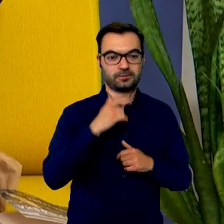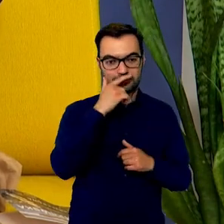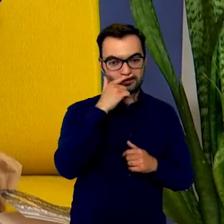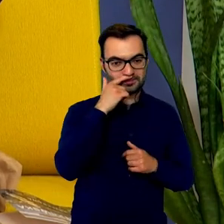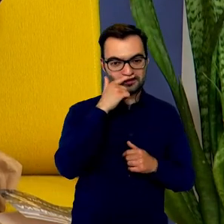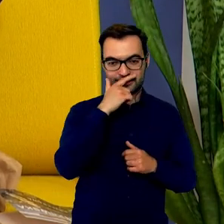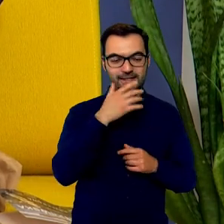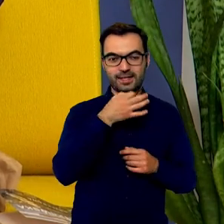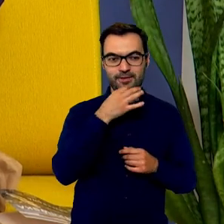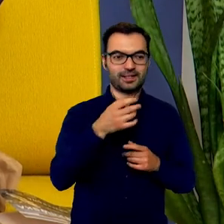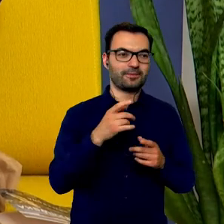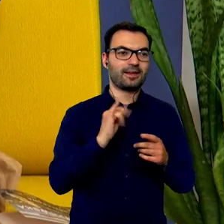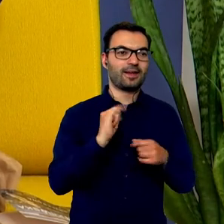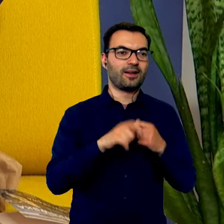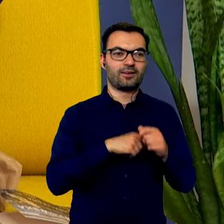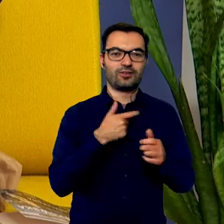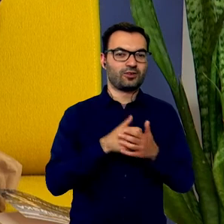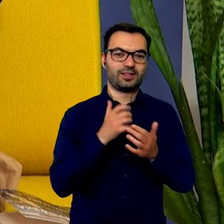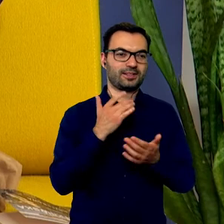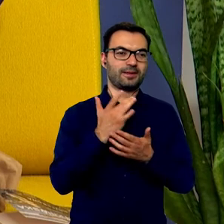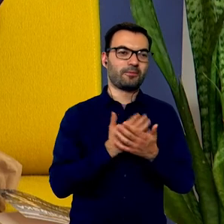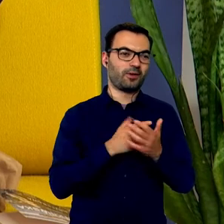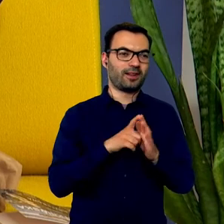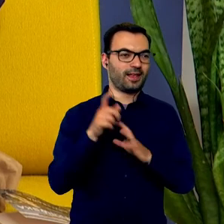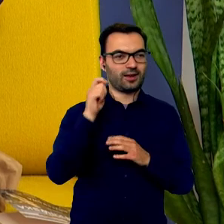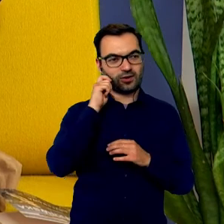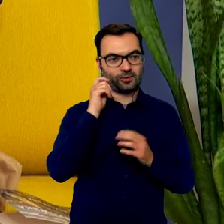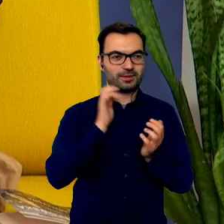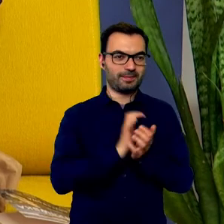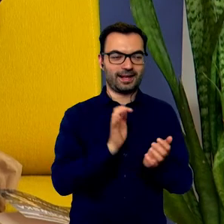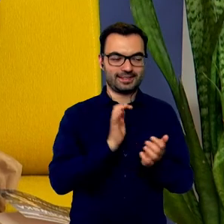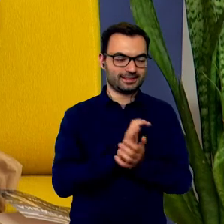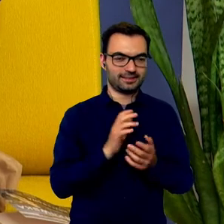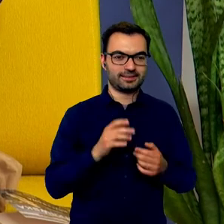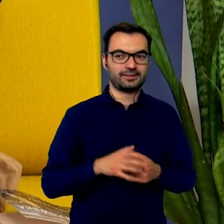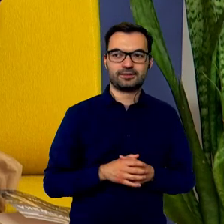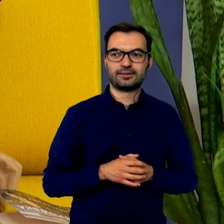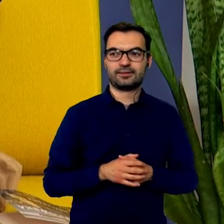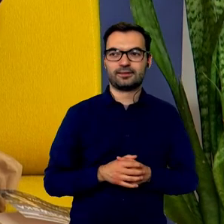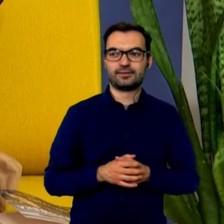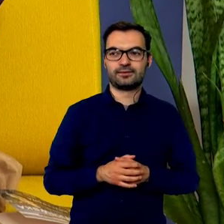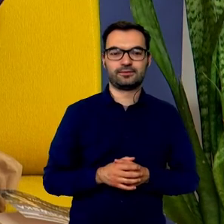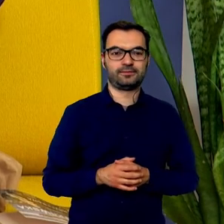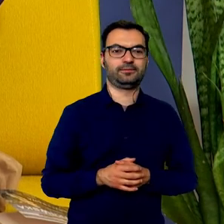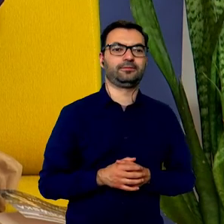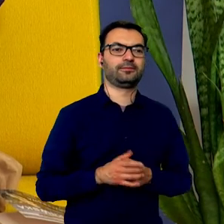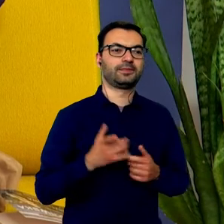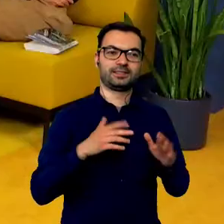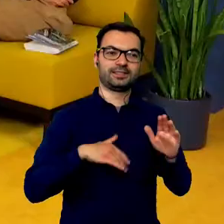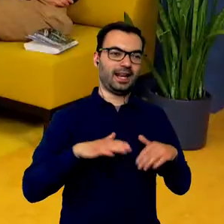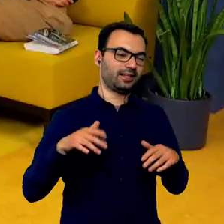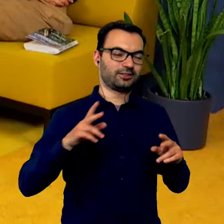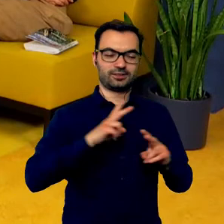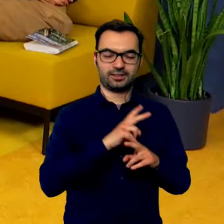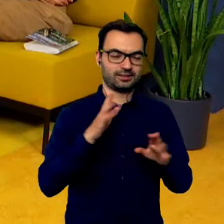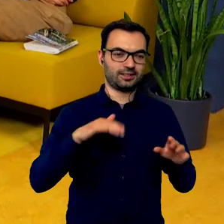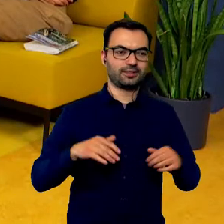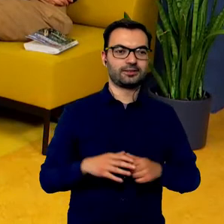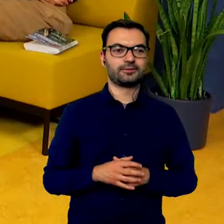Nie zapytam o receptę, bo nie jesteśmy w magazynie dla kobiet, bo też pewnie powiedziałaby pani, że to bardzo zależy od każdego.